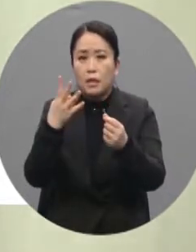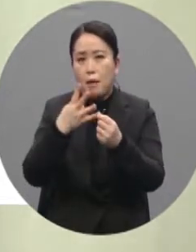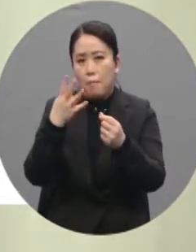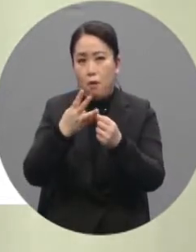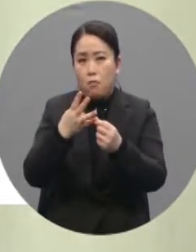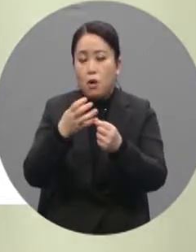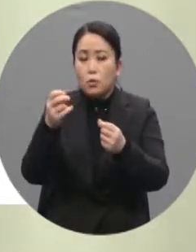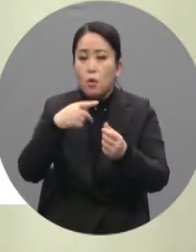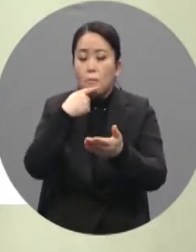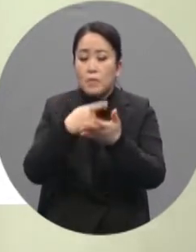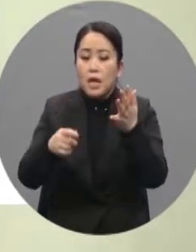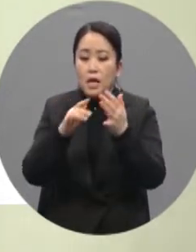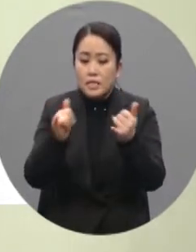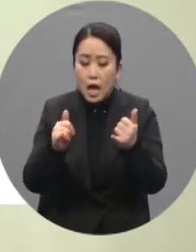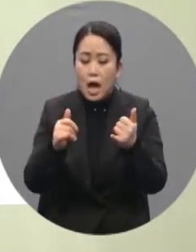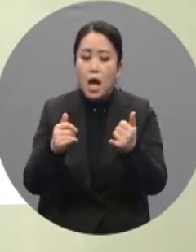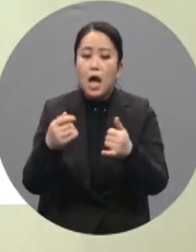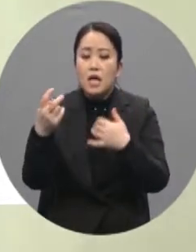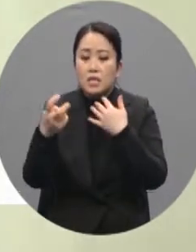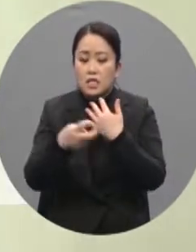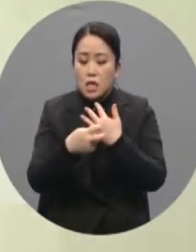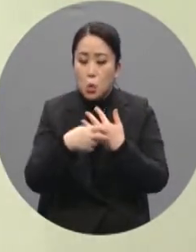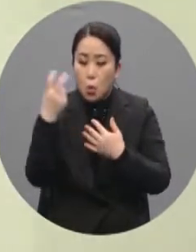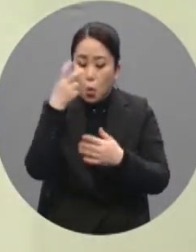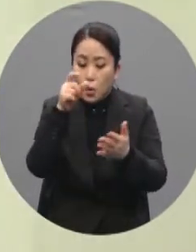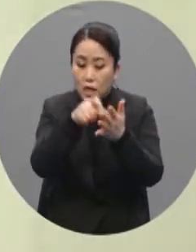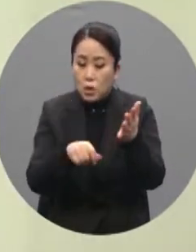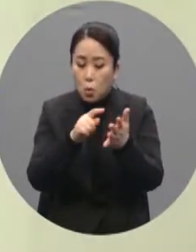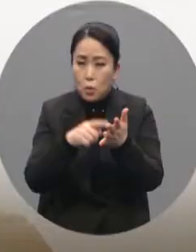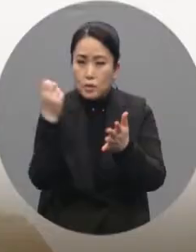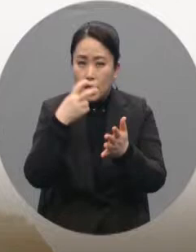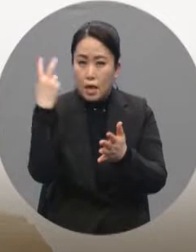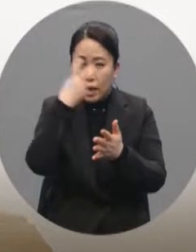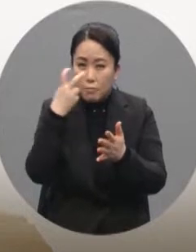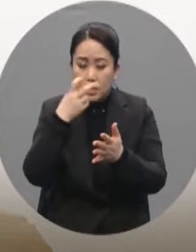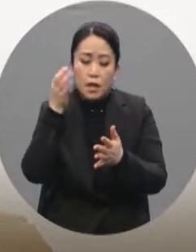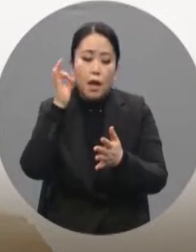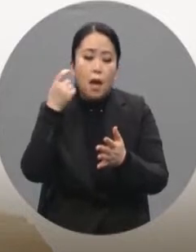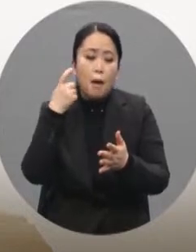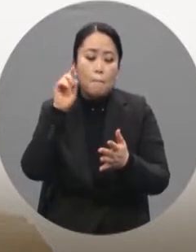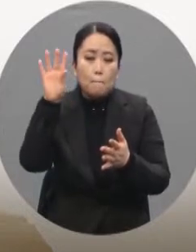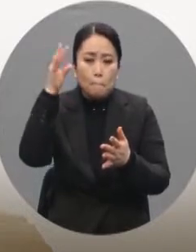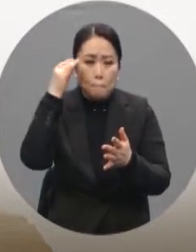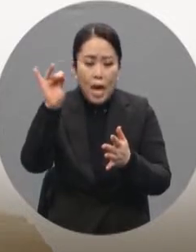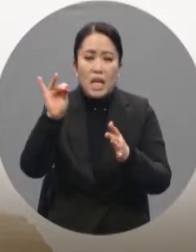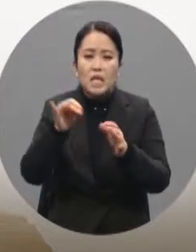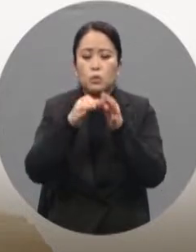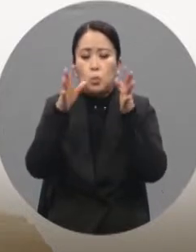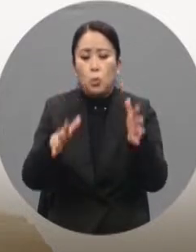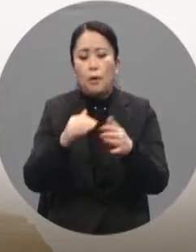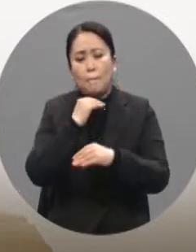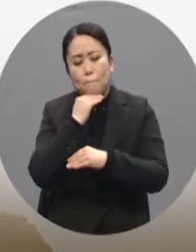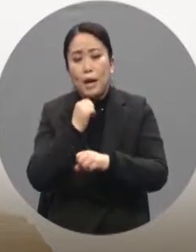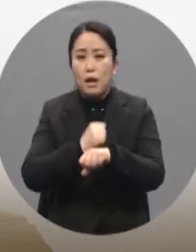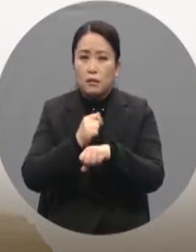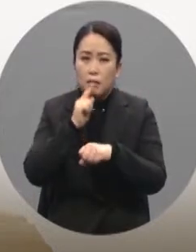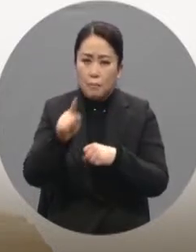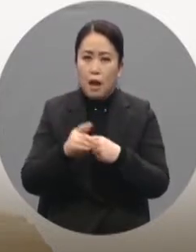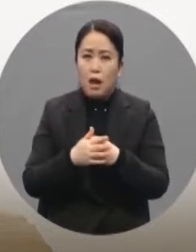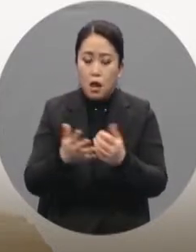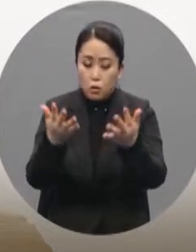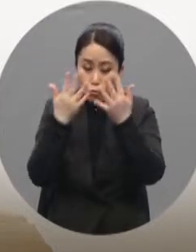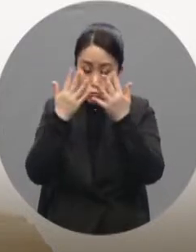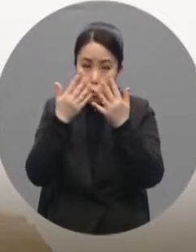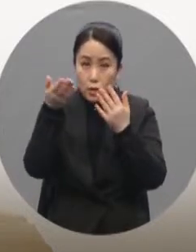요청한 피해자 진료기록 재감정이 100일이나 걸렸기 때문입니다. 구속 상태의 피고인은 재판이 길어지면 석방될 수